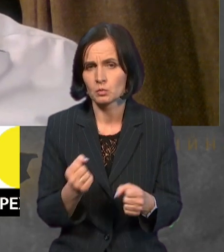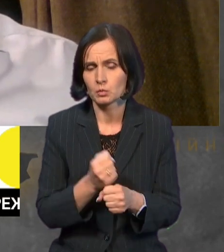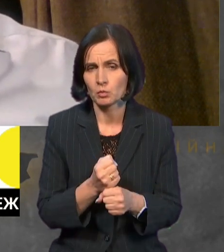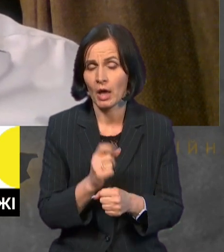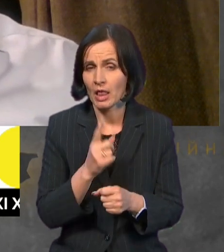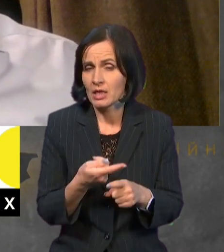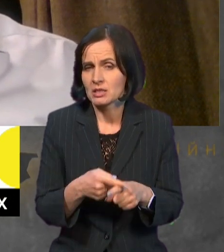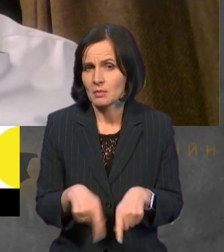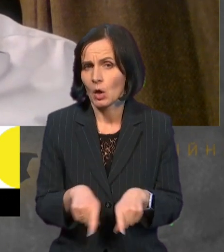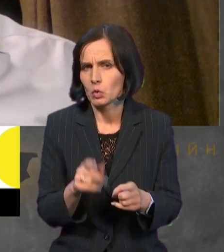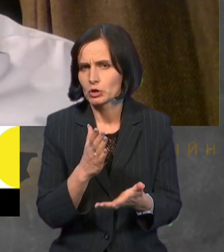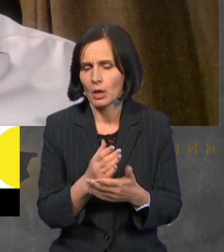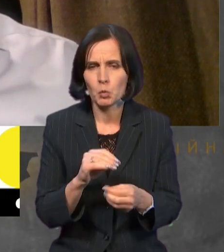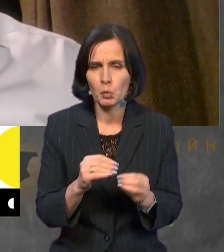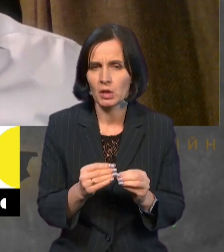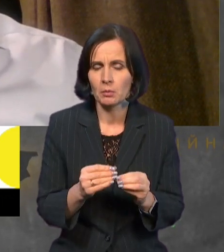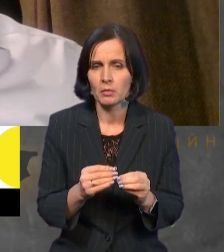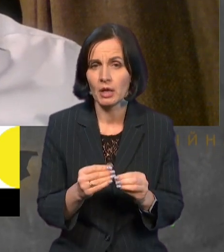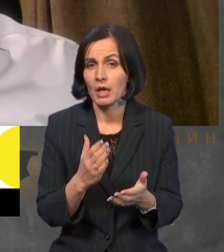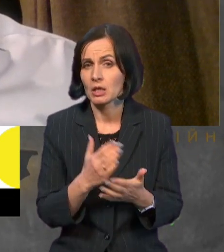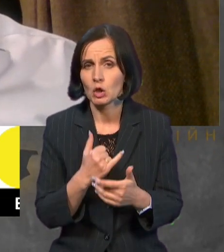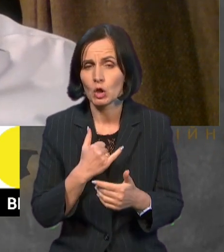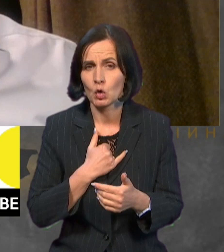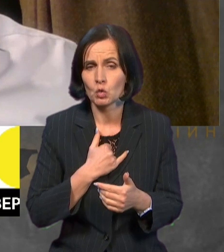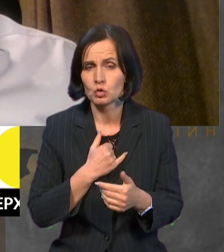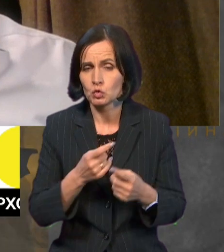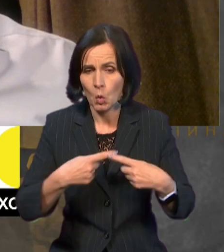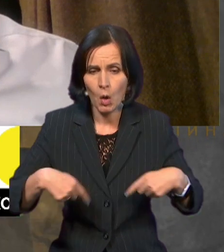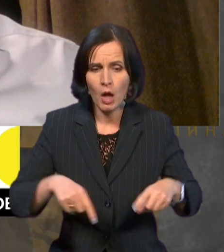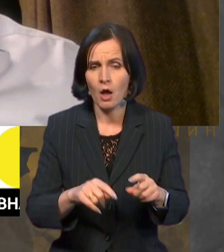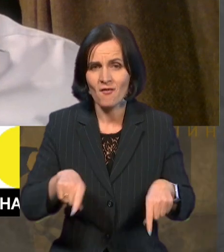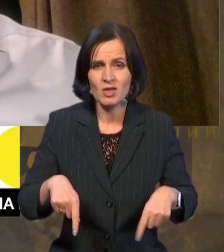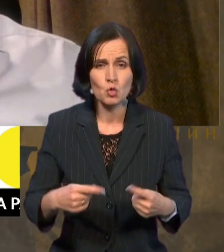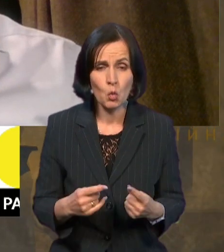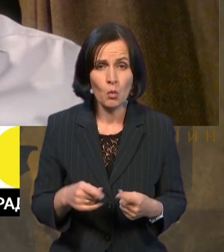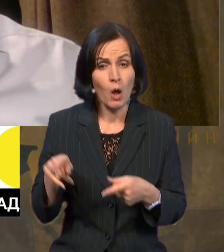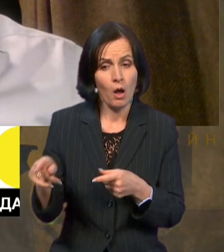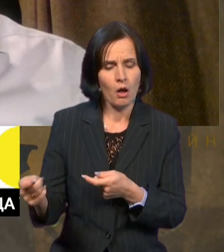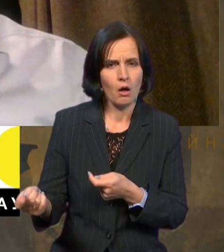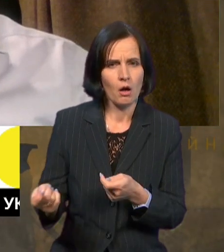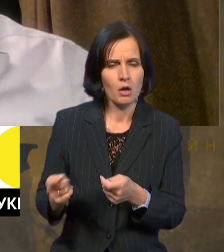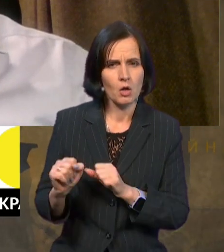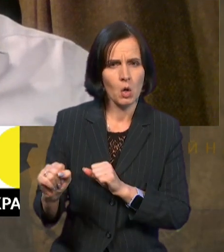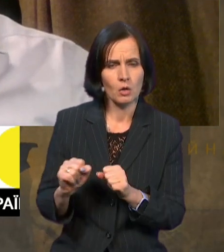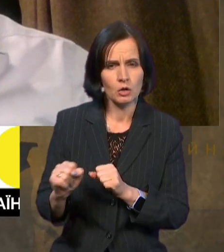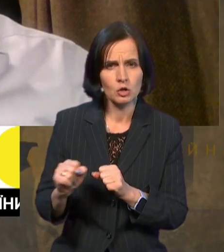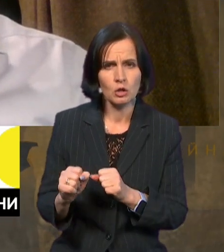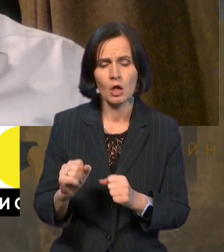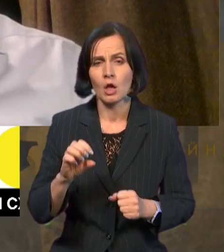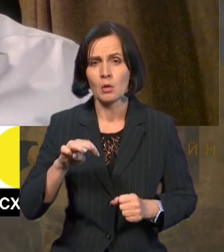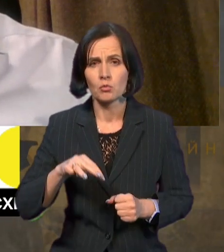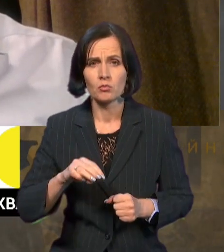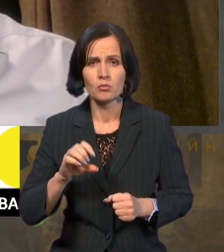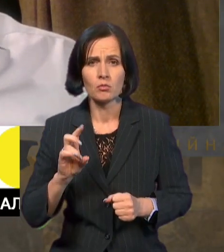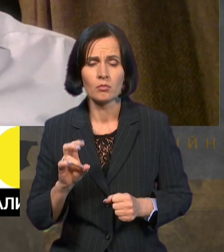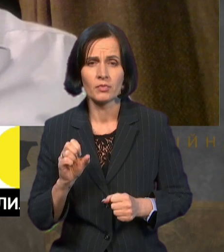цим проблема, тому що от, є у нас агентство відновлення, так, і от його керівник, так, Мустафа Наєм, так, Наєм, він